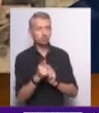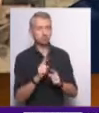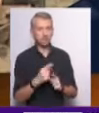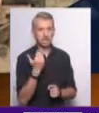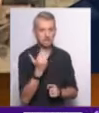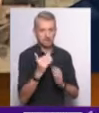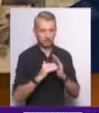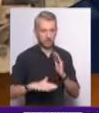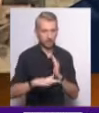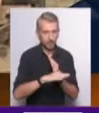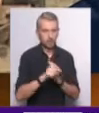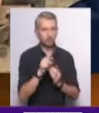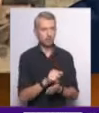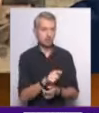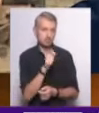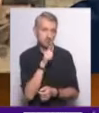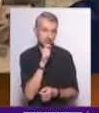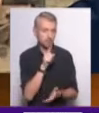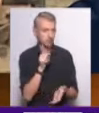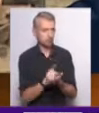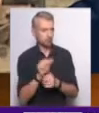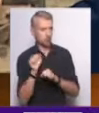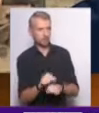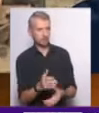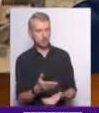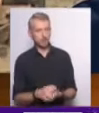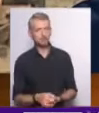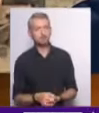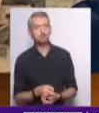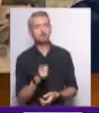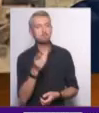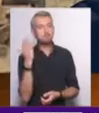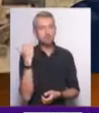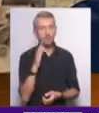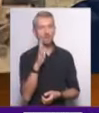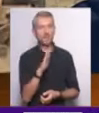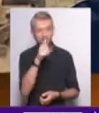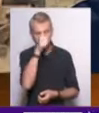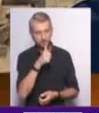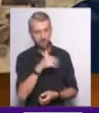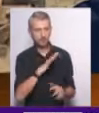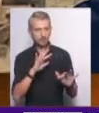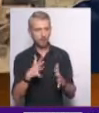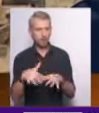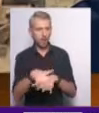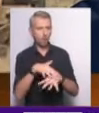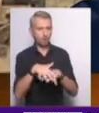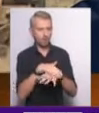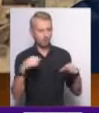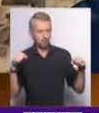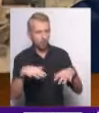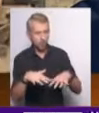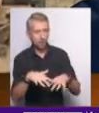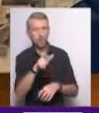вони мають будь-якою ціною захистити його. Тоді ж, в вересні місяці, відбулися громадські слухання, громадські збори. І тоді